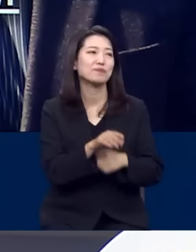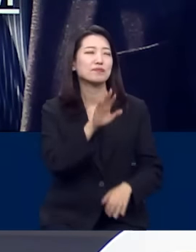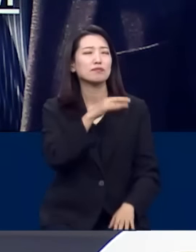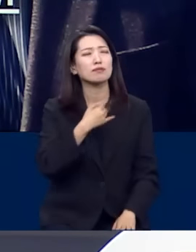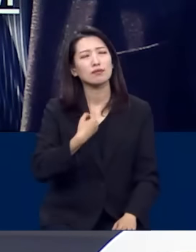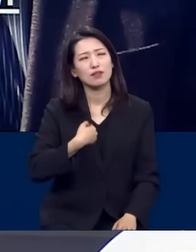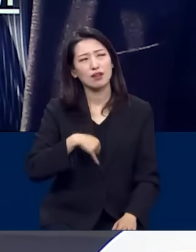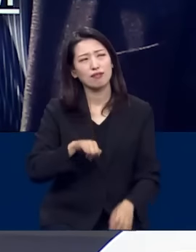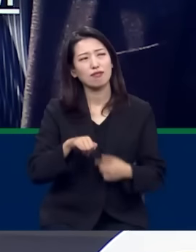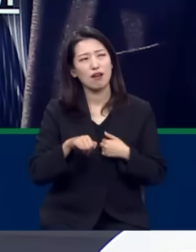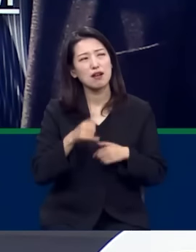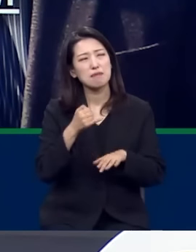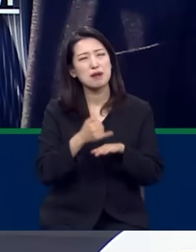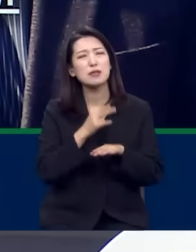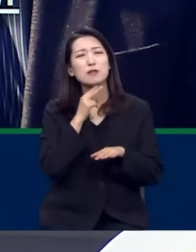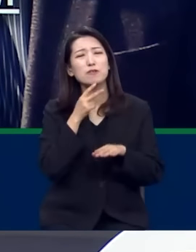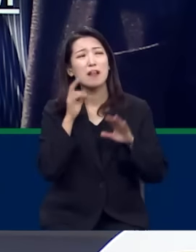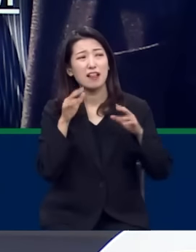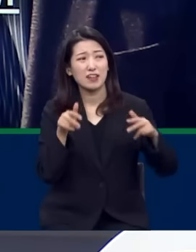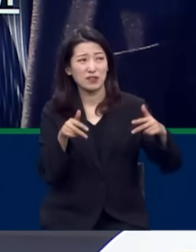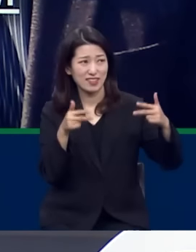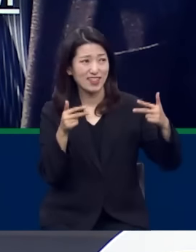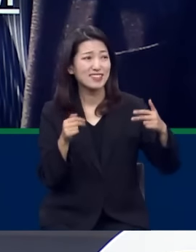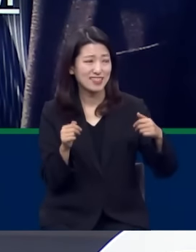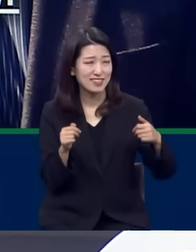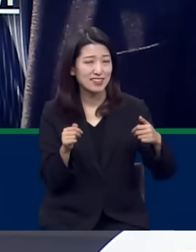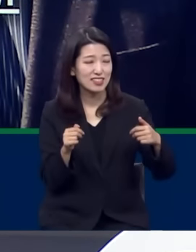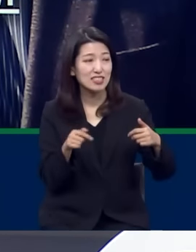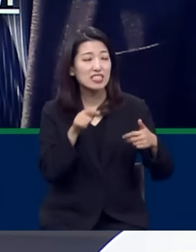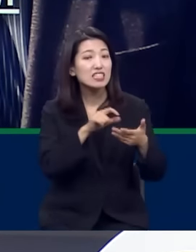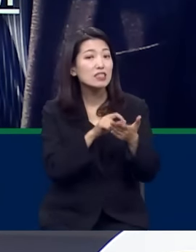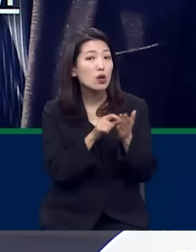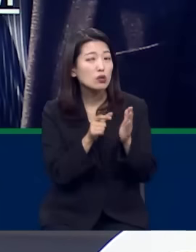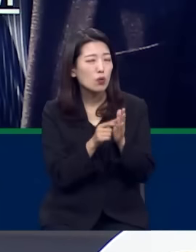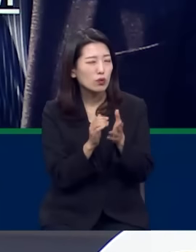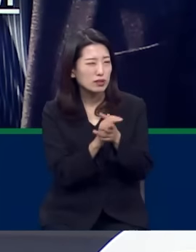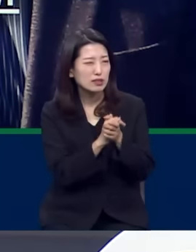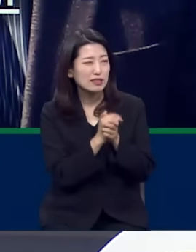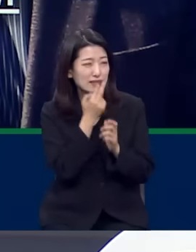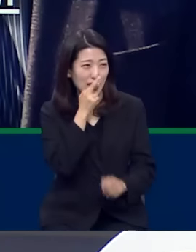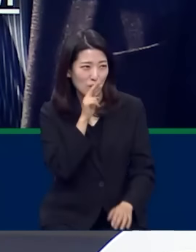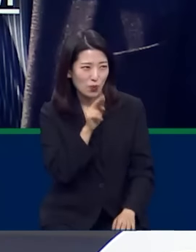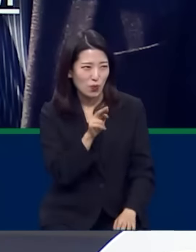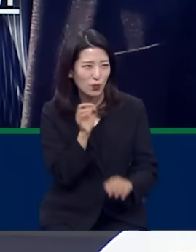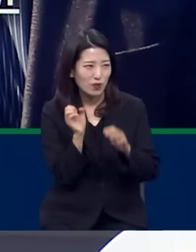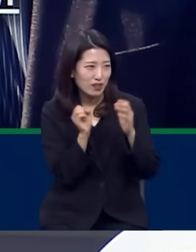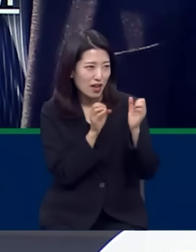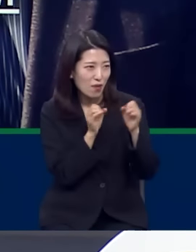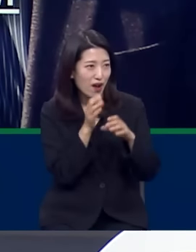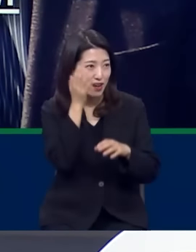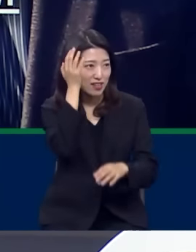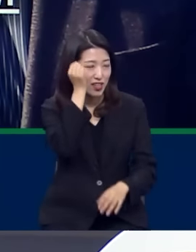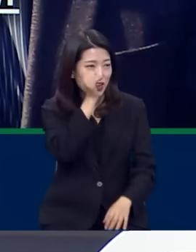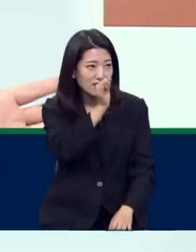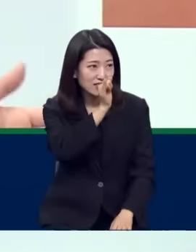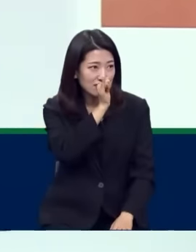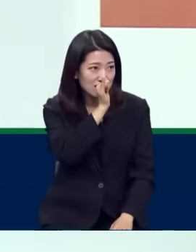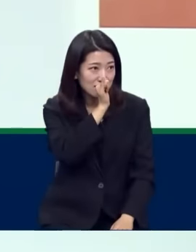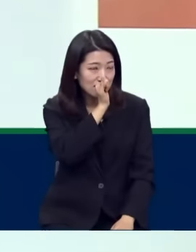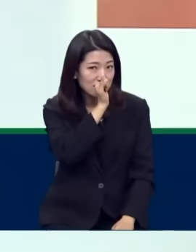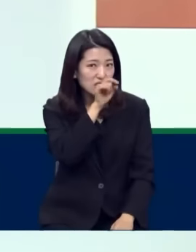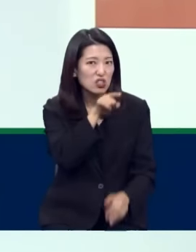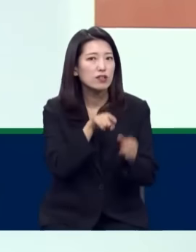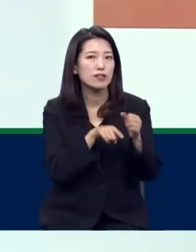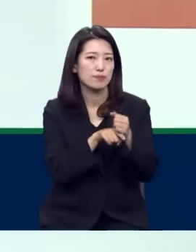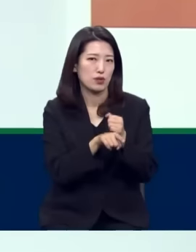통화하고 했었을만큼 우리 많이 얘기했잖아 했던게 있잖아요라는 걸 상기시키고 아이의 본인 딸의 막내